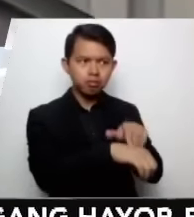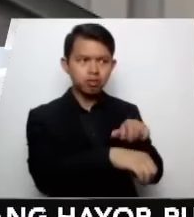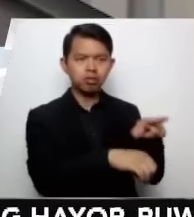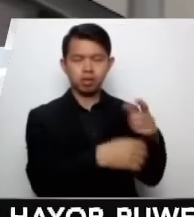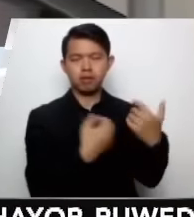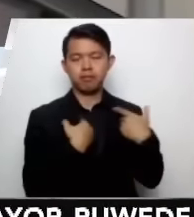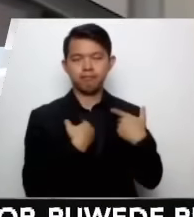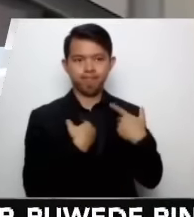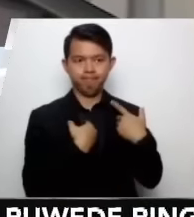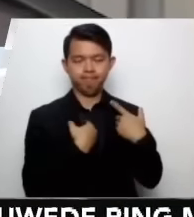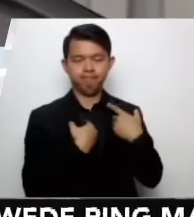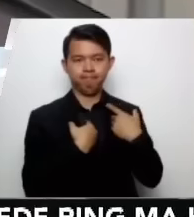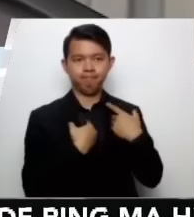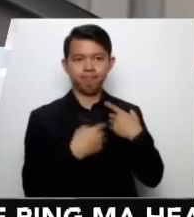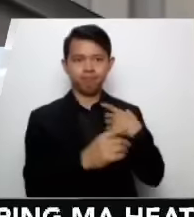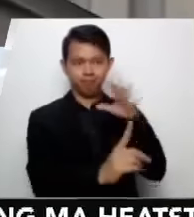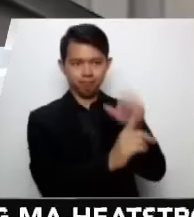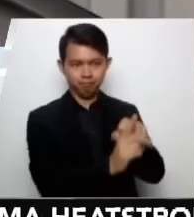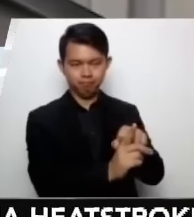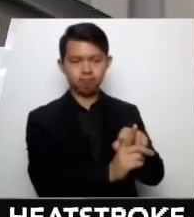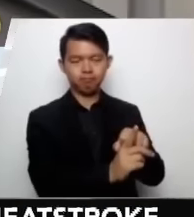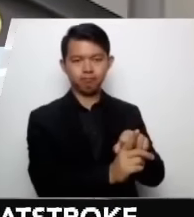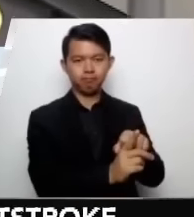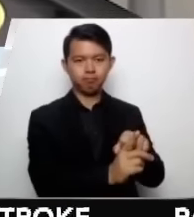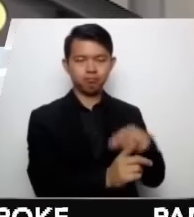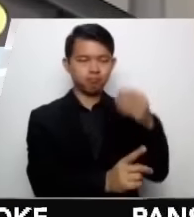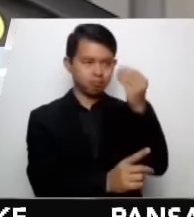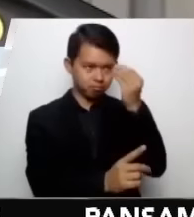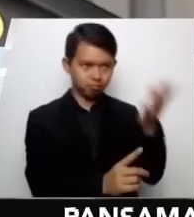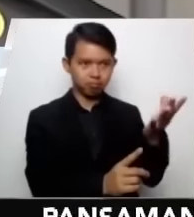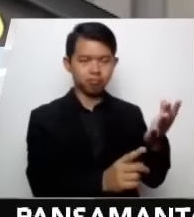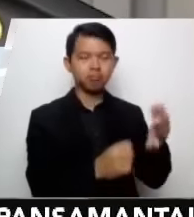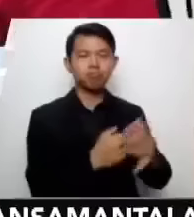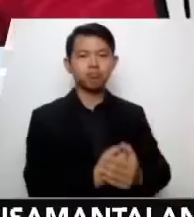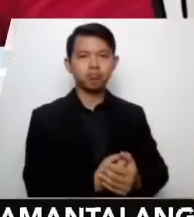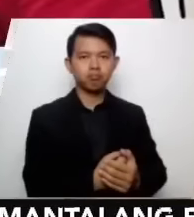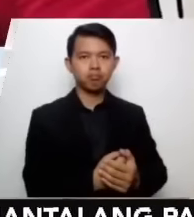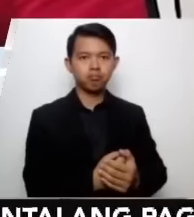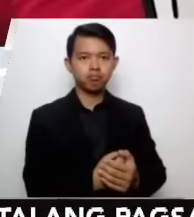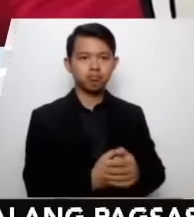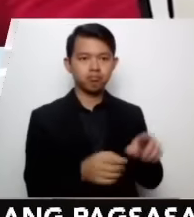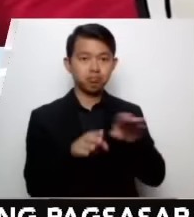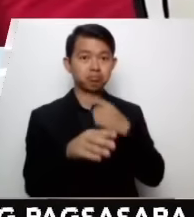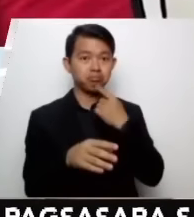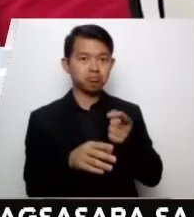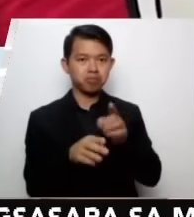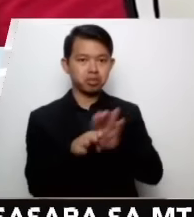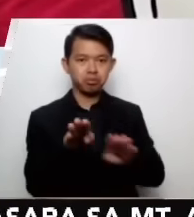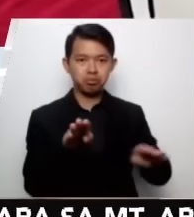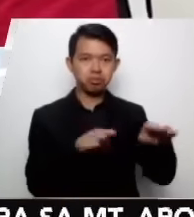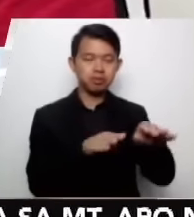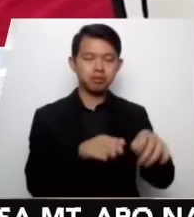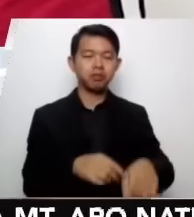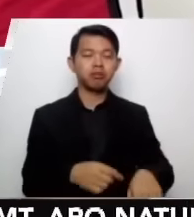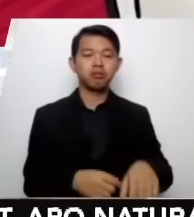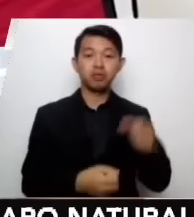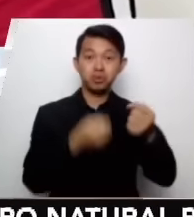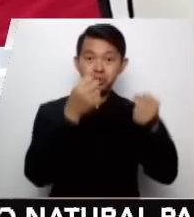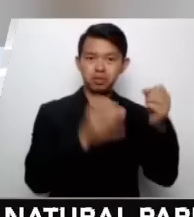at sinabihan niya na naging daw siya pumalag daw ang biktima dahil alam daw nitong Wala